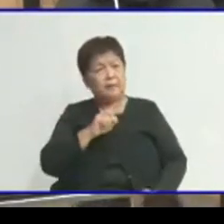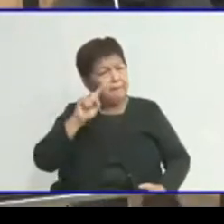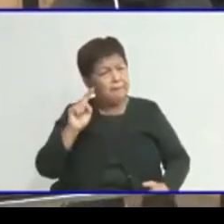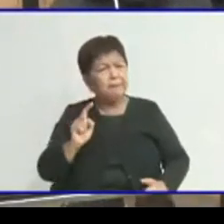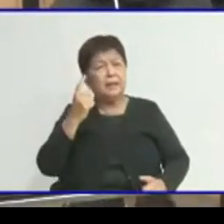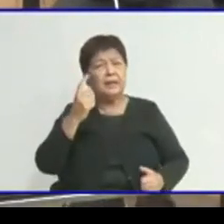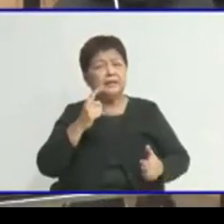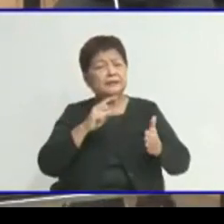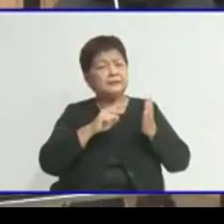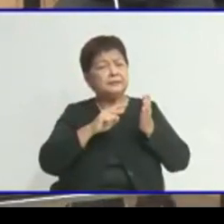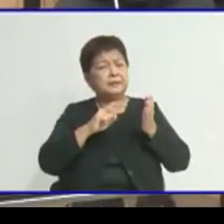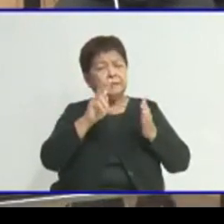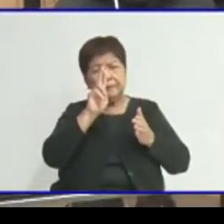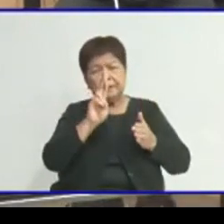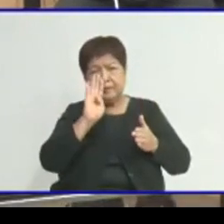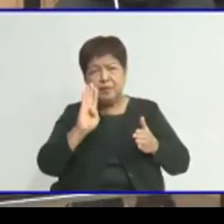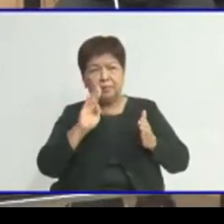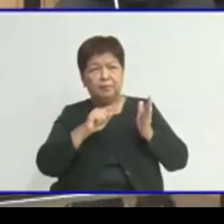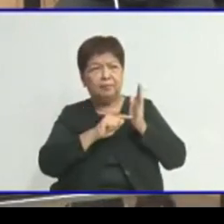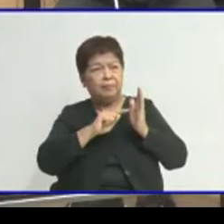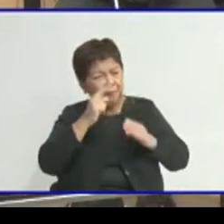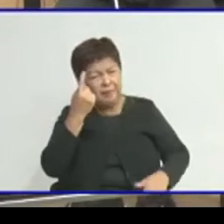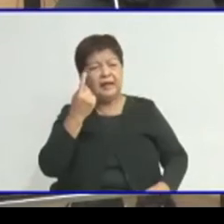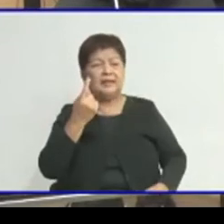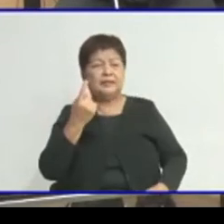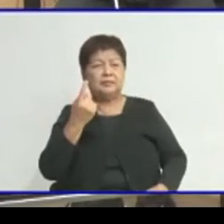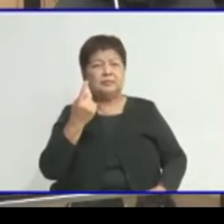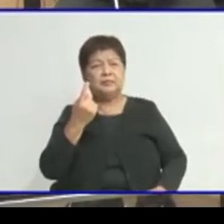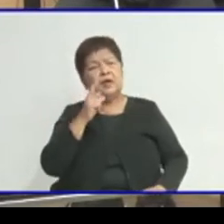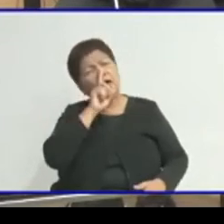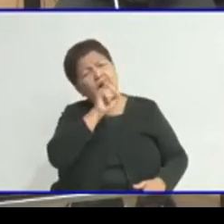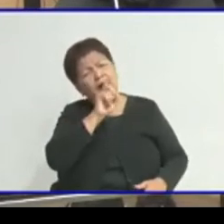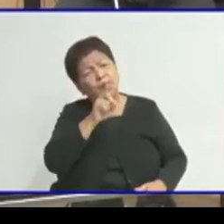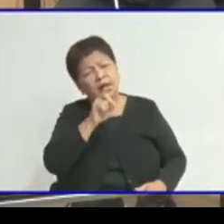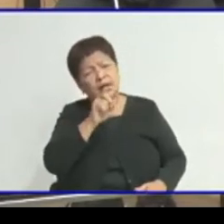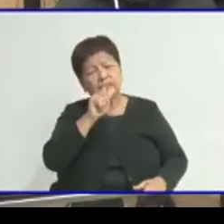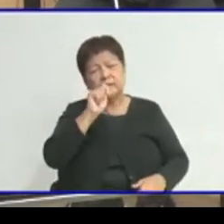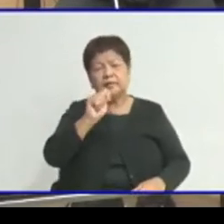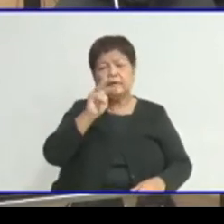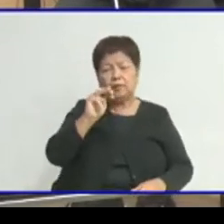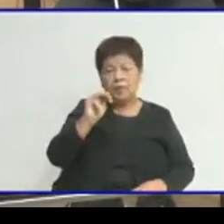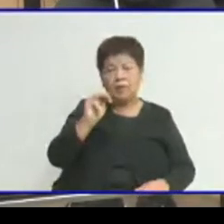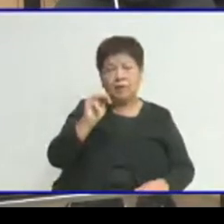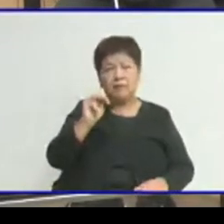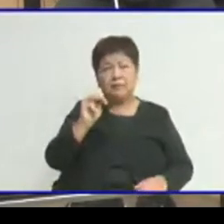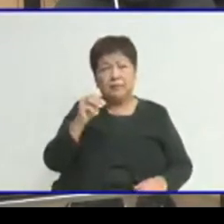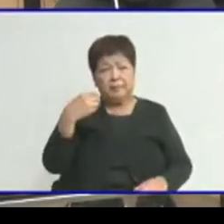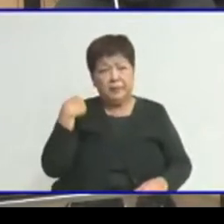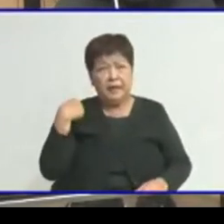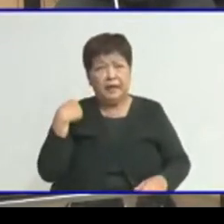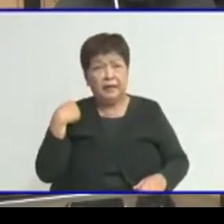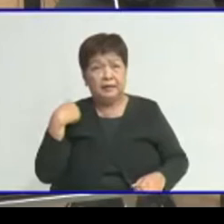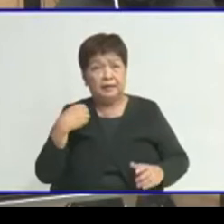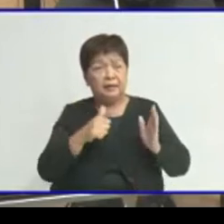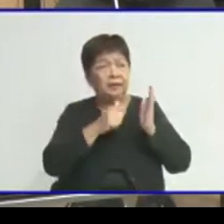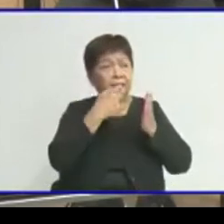ของตมเนี่ยมันจะมีแง่ดีกับผู้ลี้ภัยอย่างไรบ้างคะ เรายังไม่ต้องปฏิบัติก็ได้แต่ว่